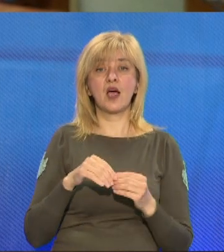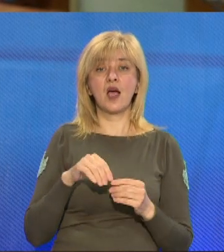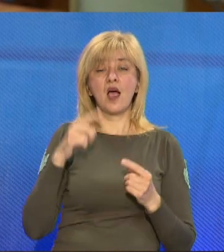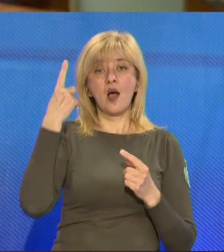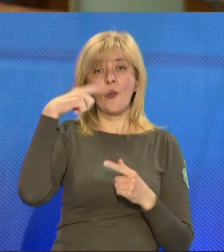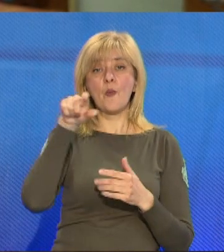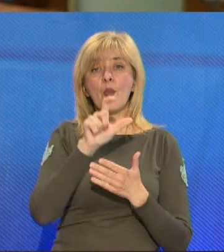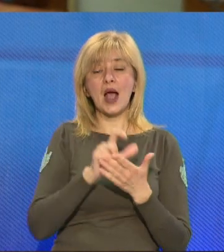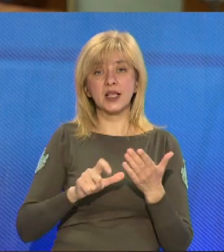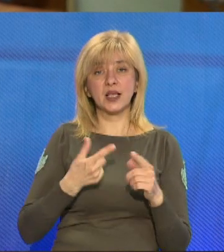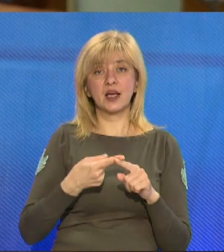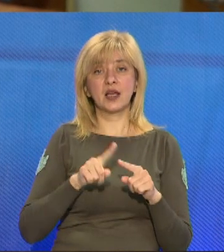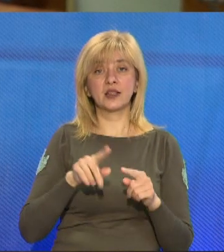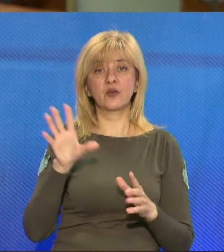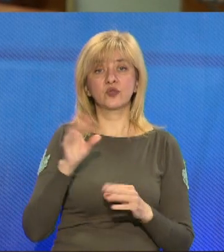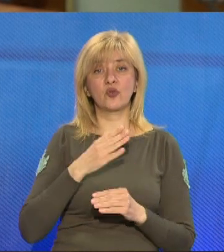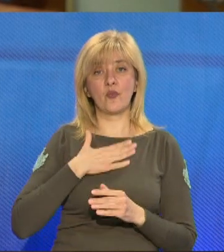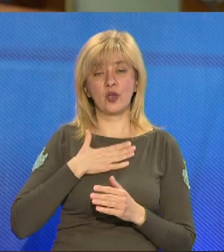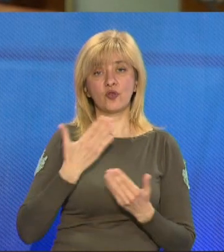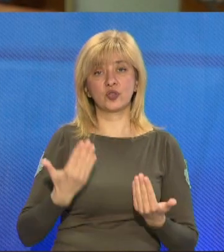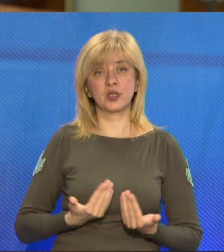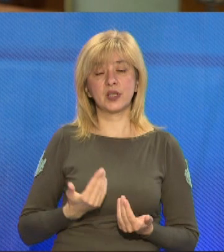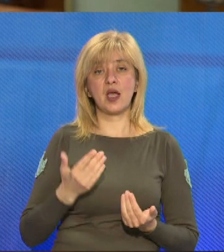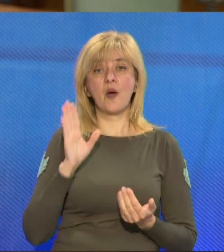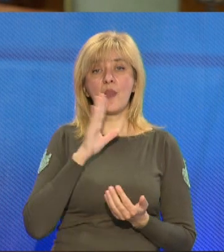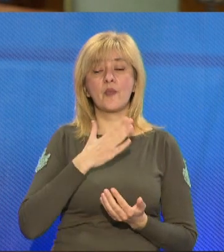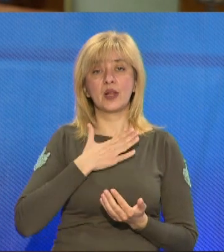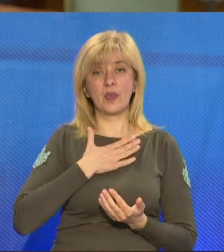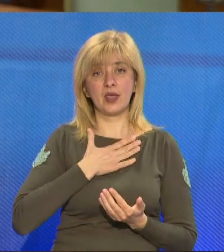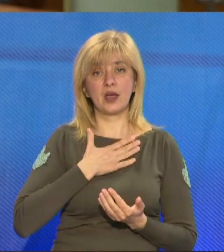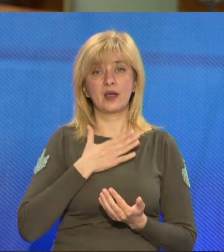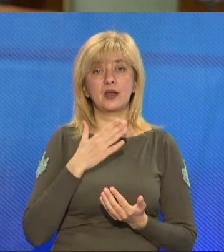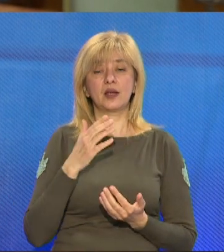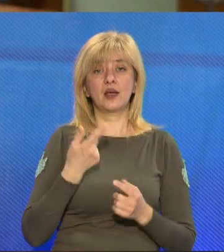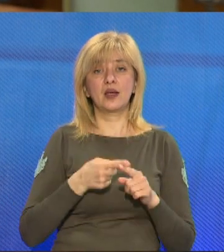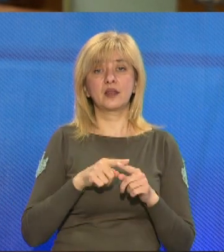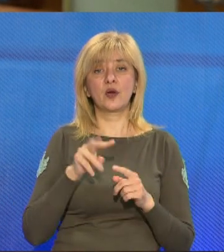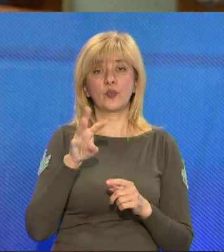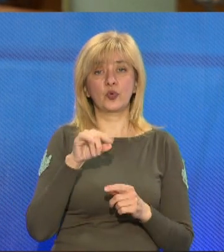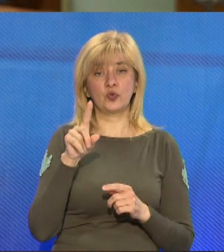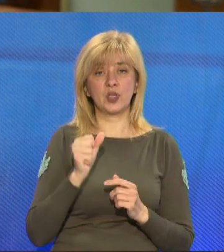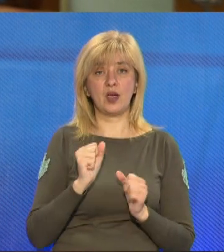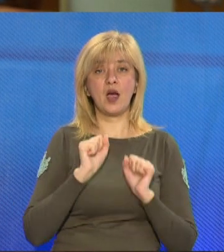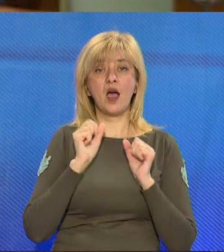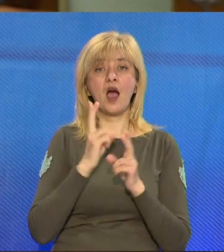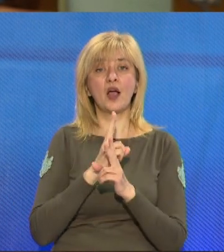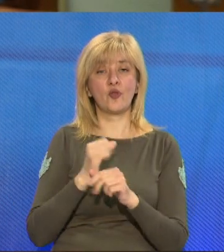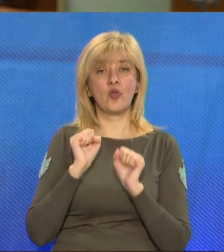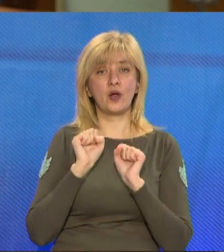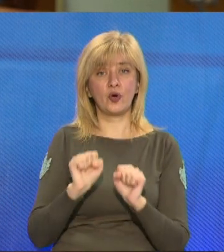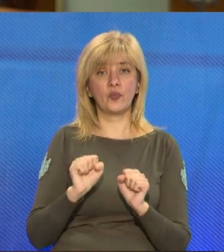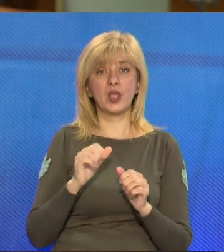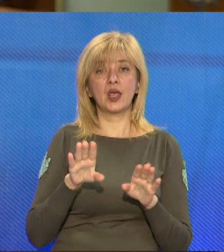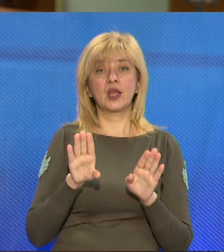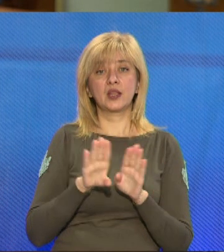житё, а мама для меня – это муза. Это мой анёл аховник. Не здарма другую книжицу своих вершов я